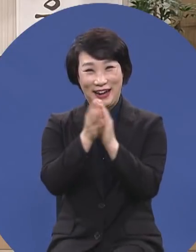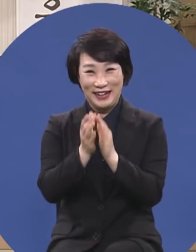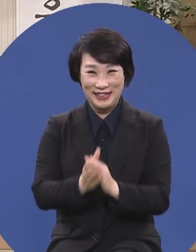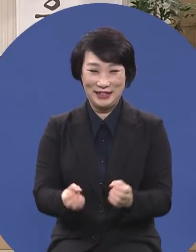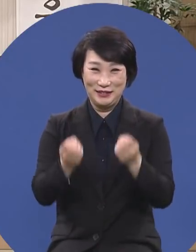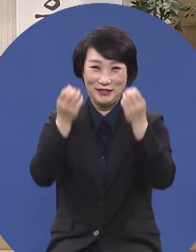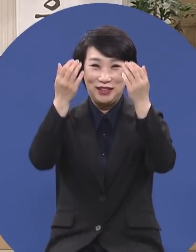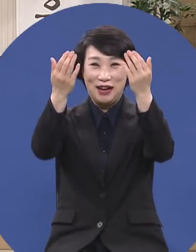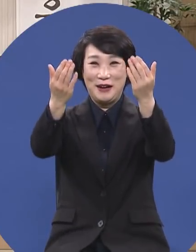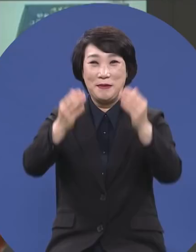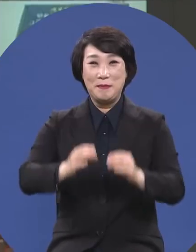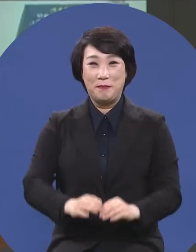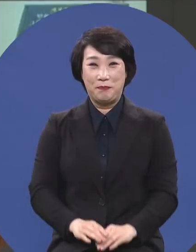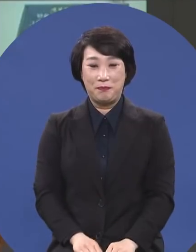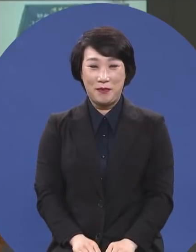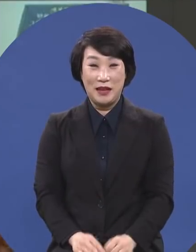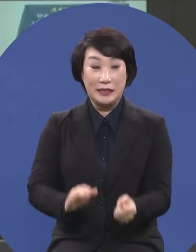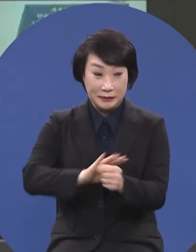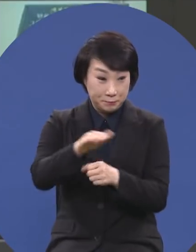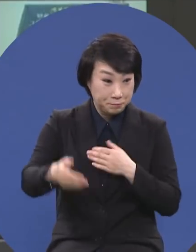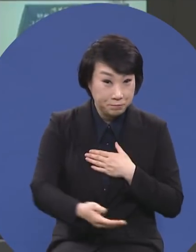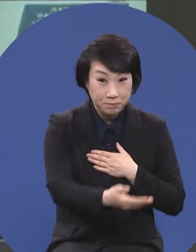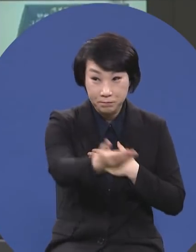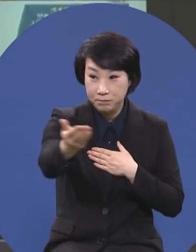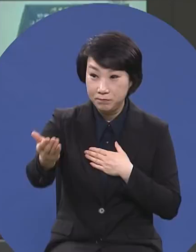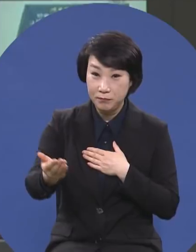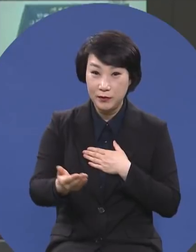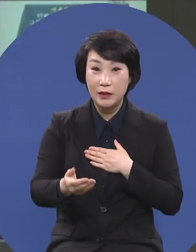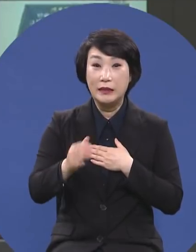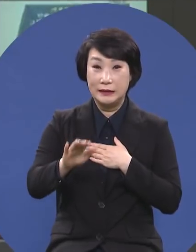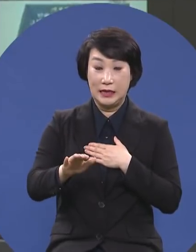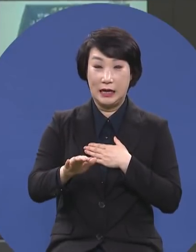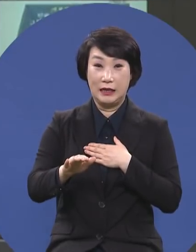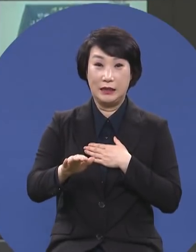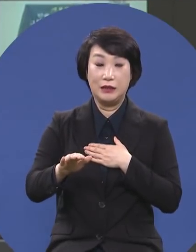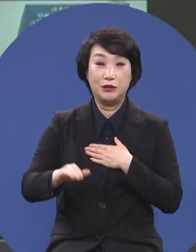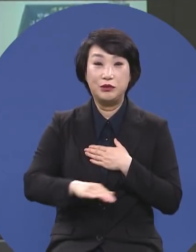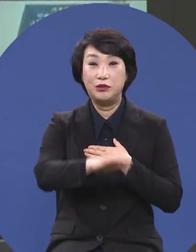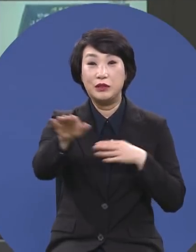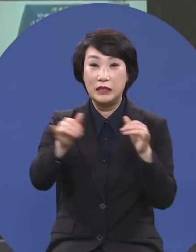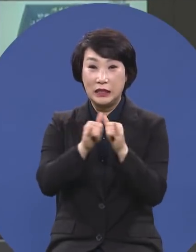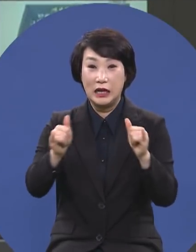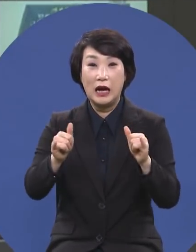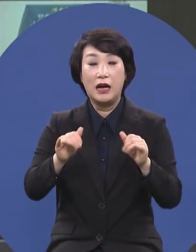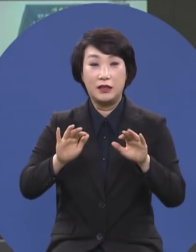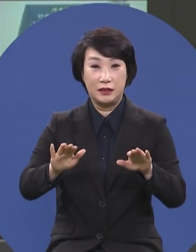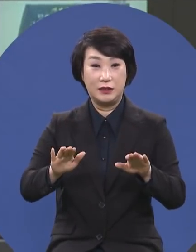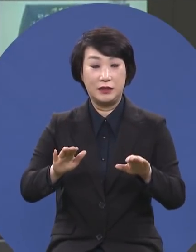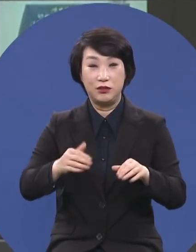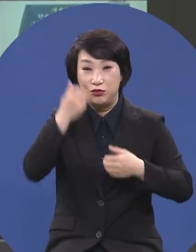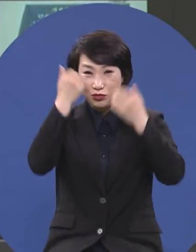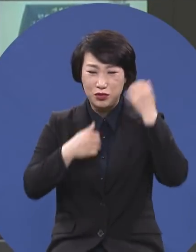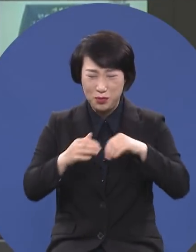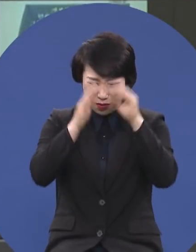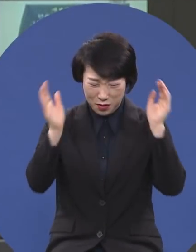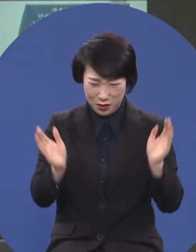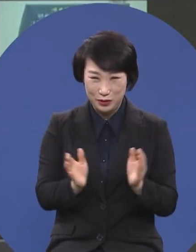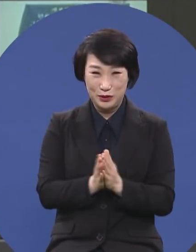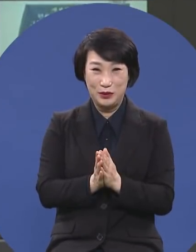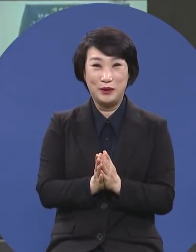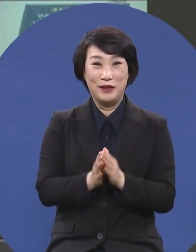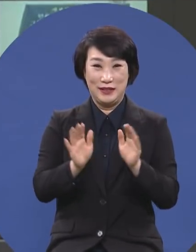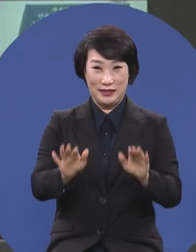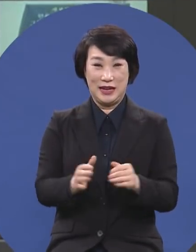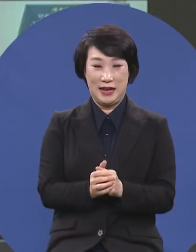할렐루야. 사랑하는 여러분, 우리 인간에게는 누구나